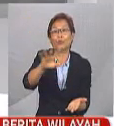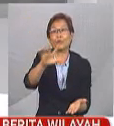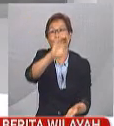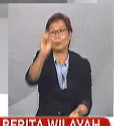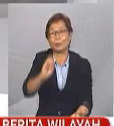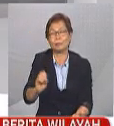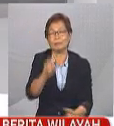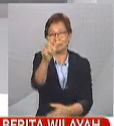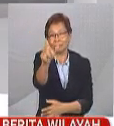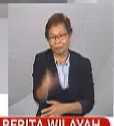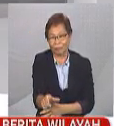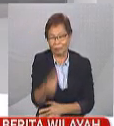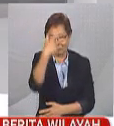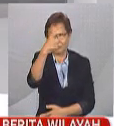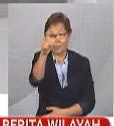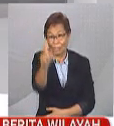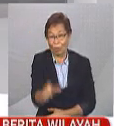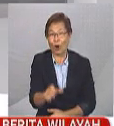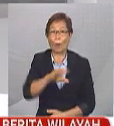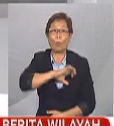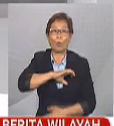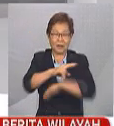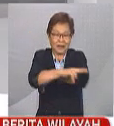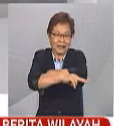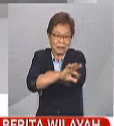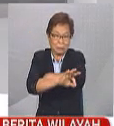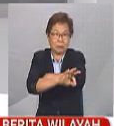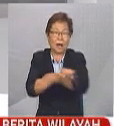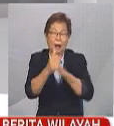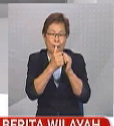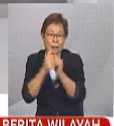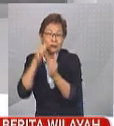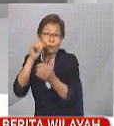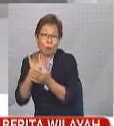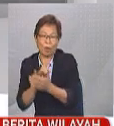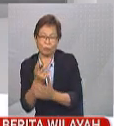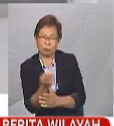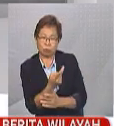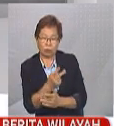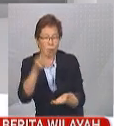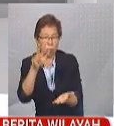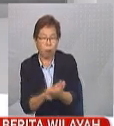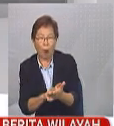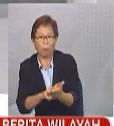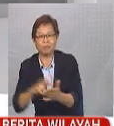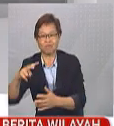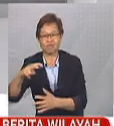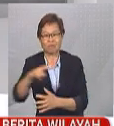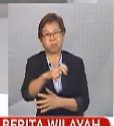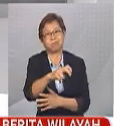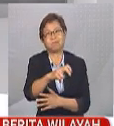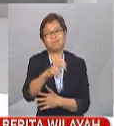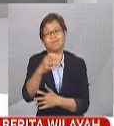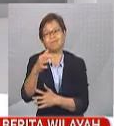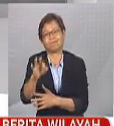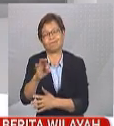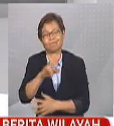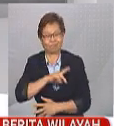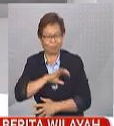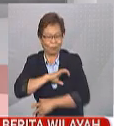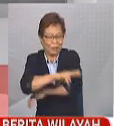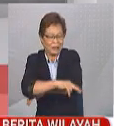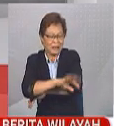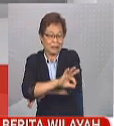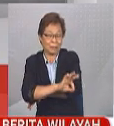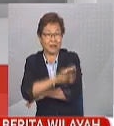Hai manik ada seorang anggota polisi di negeri sembilan bersama istri disahkan positif combinated menurut ketua polis